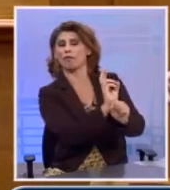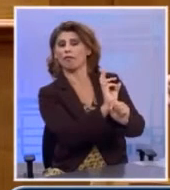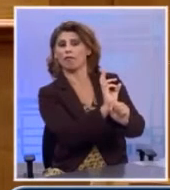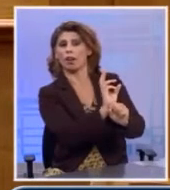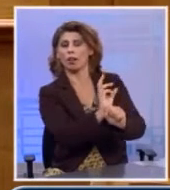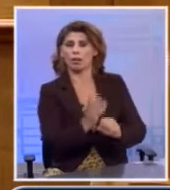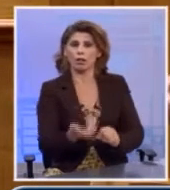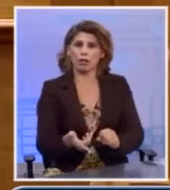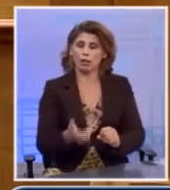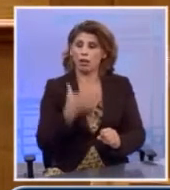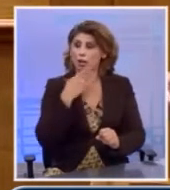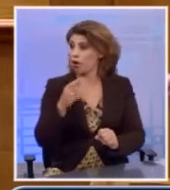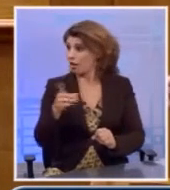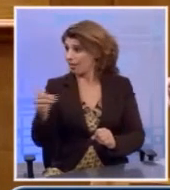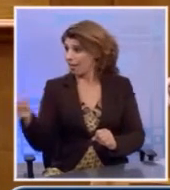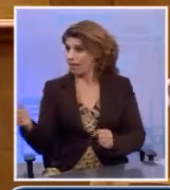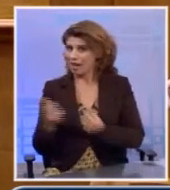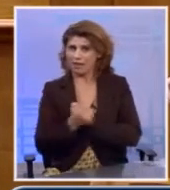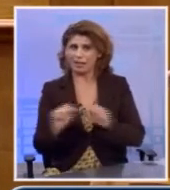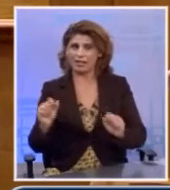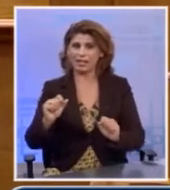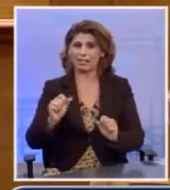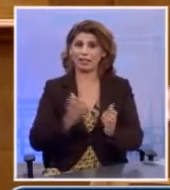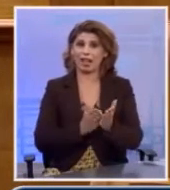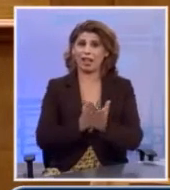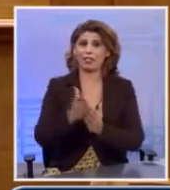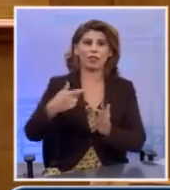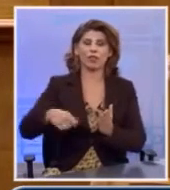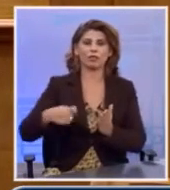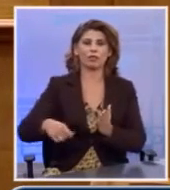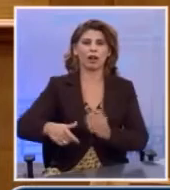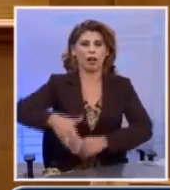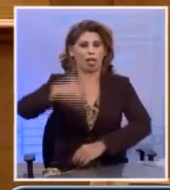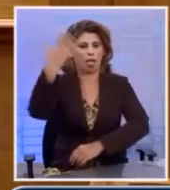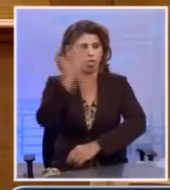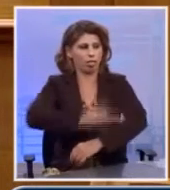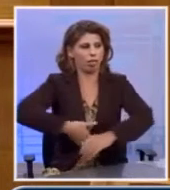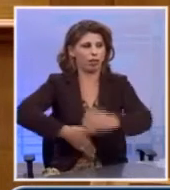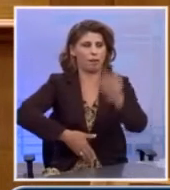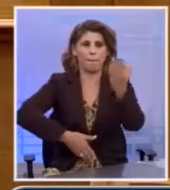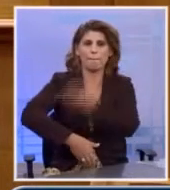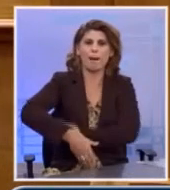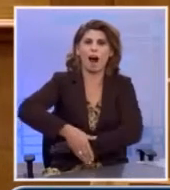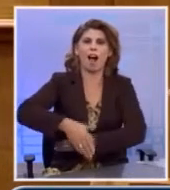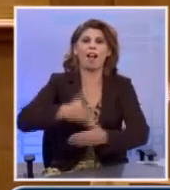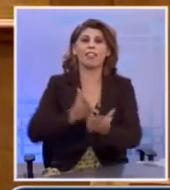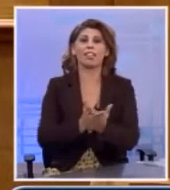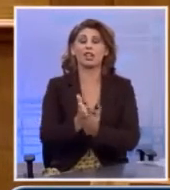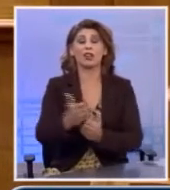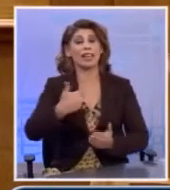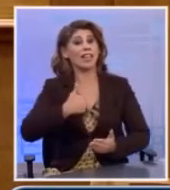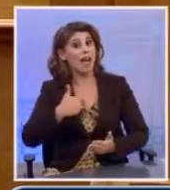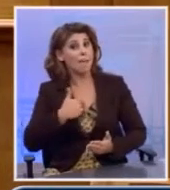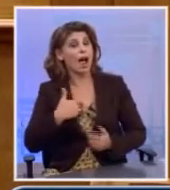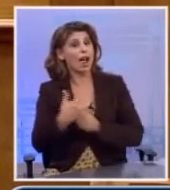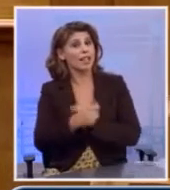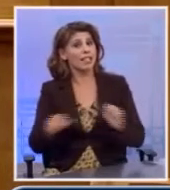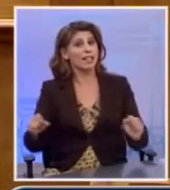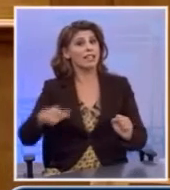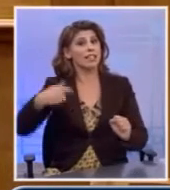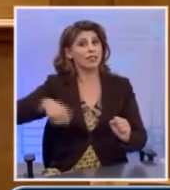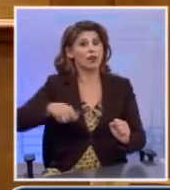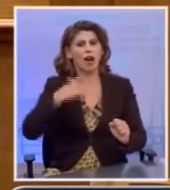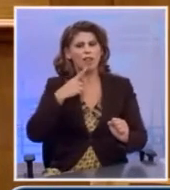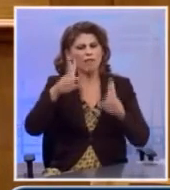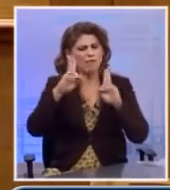ανεξάρτητη δικαιοσύνη είναι η ακροτηριασμένη δικαιοσύνη. Για μας ανεξάρτητη δικαιοσύνη είναι αυτή που